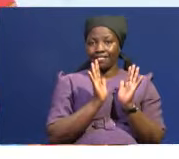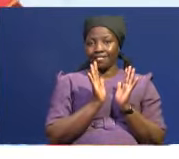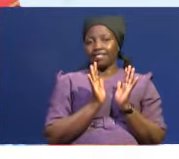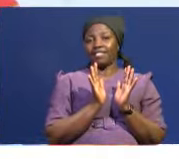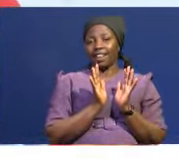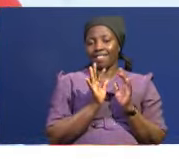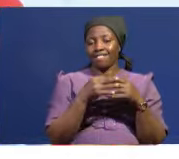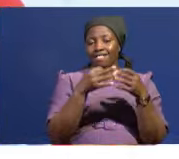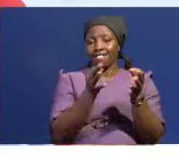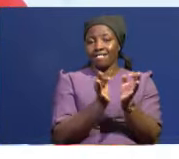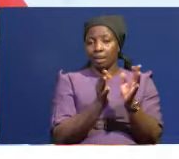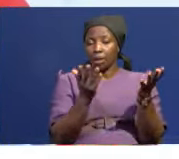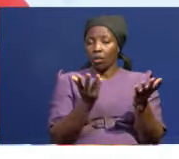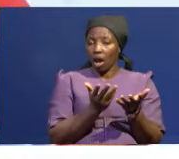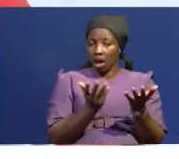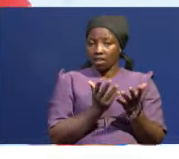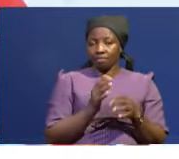family,